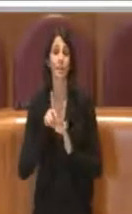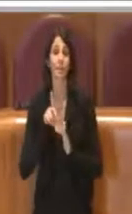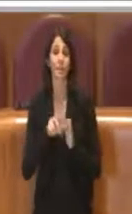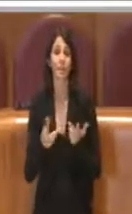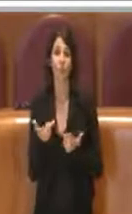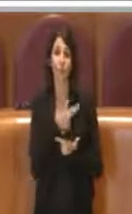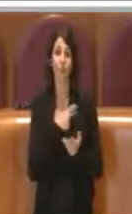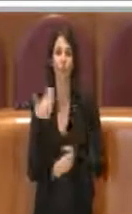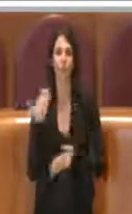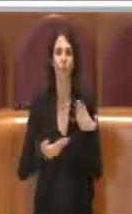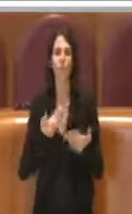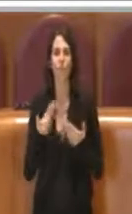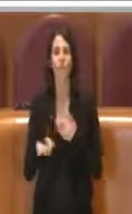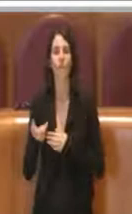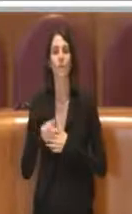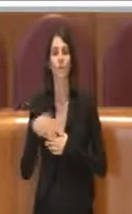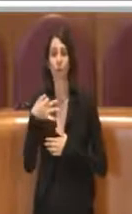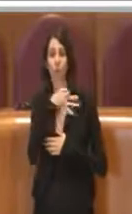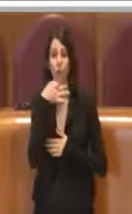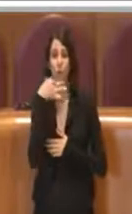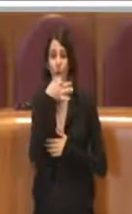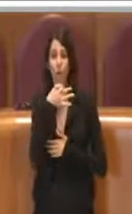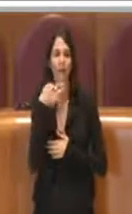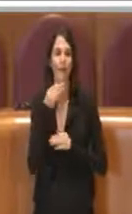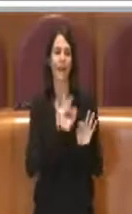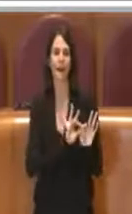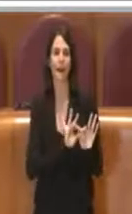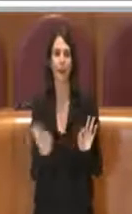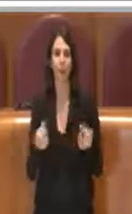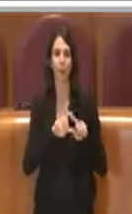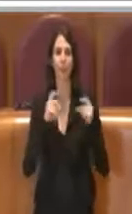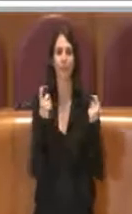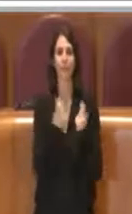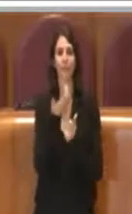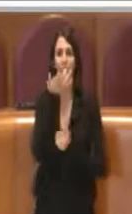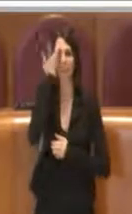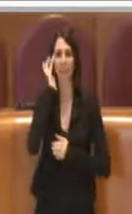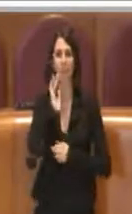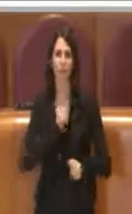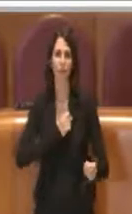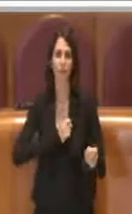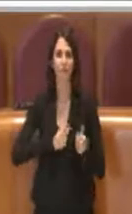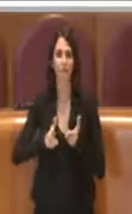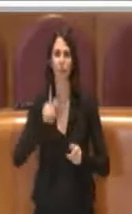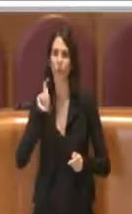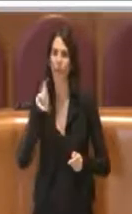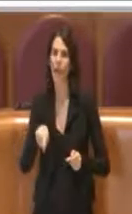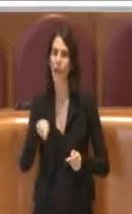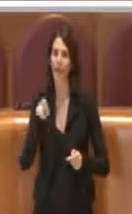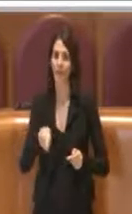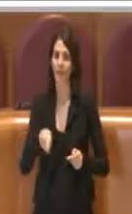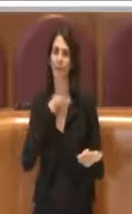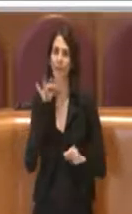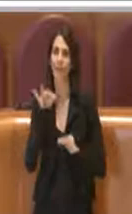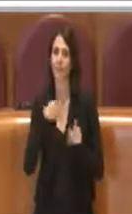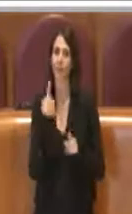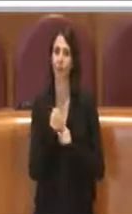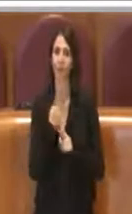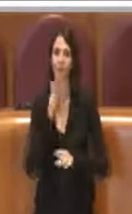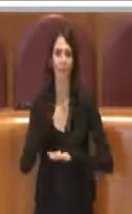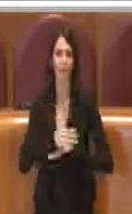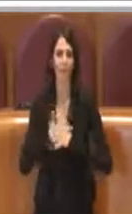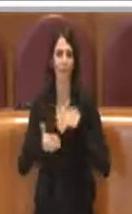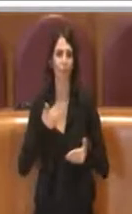ottobre alcuni appartamenti di questi piani di zona verranno venduti all'asta se non si interviene con questa delibera. Quindi